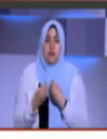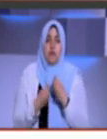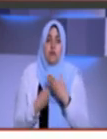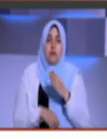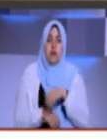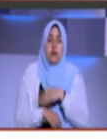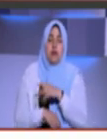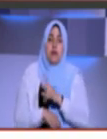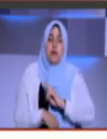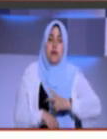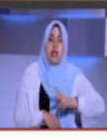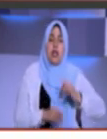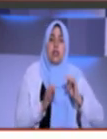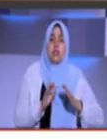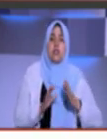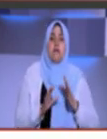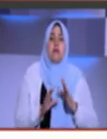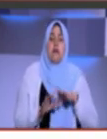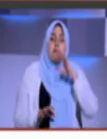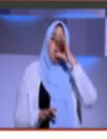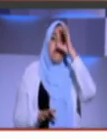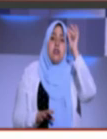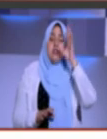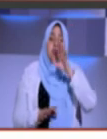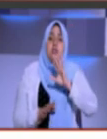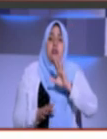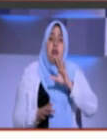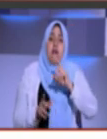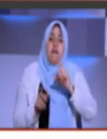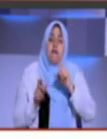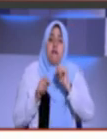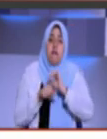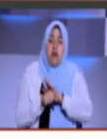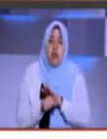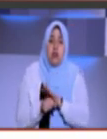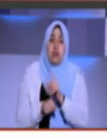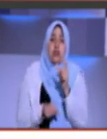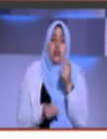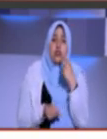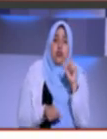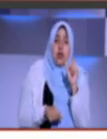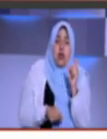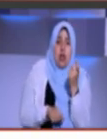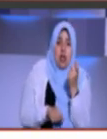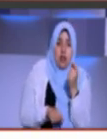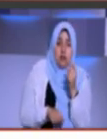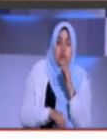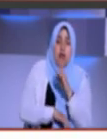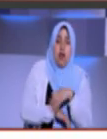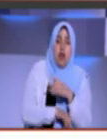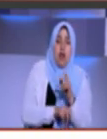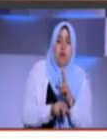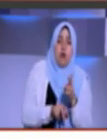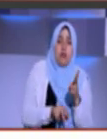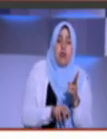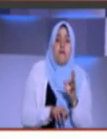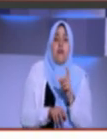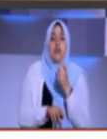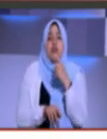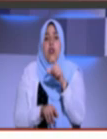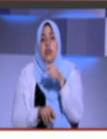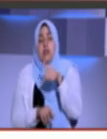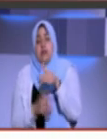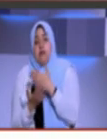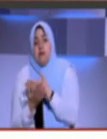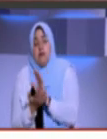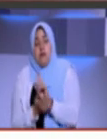لكل سيناريو. فعندنا سيناريو ان احنا بنقول في اخر مايو، ده يعني that's the best scenario. السيناريو الثاني بيقول لك لا، ده